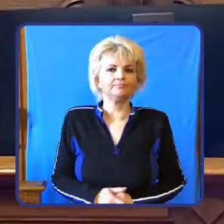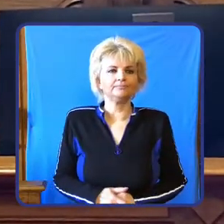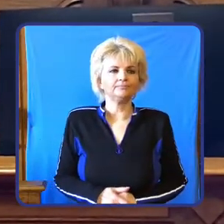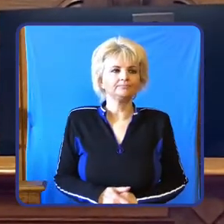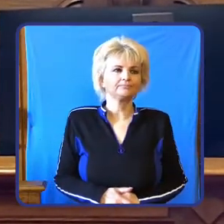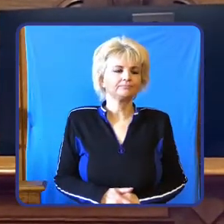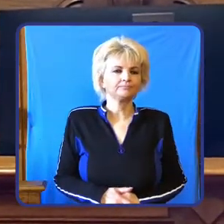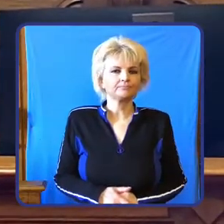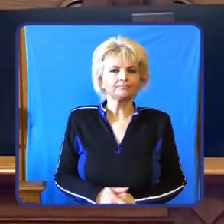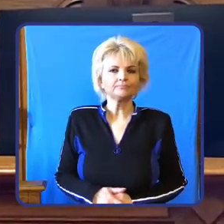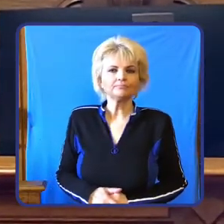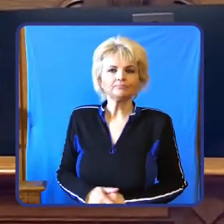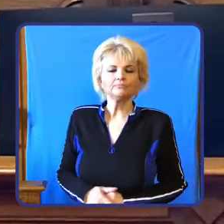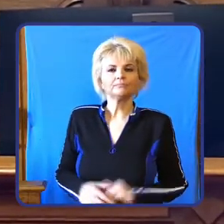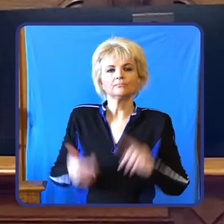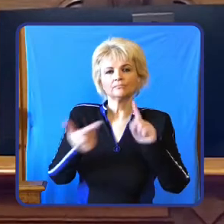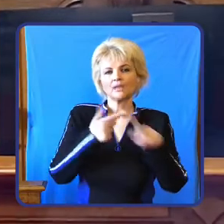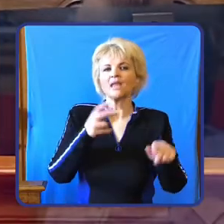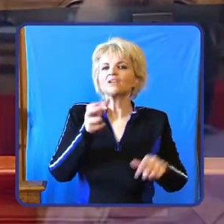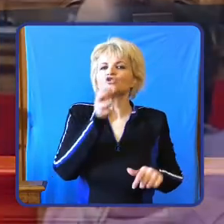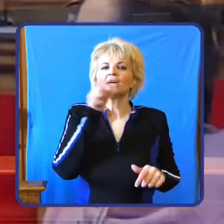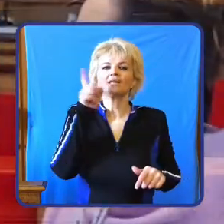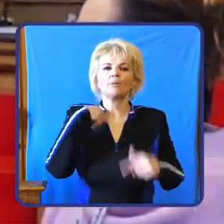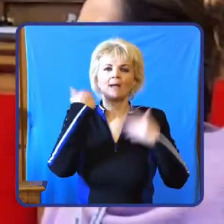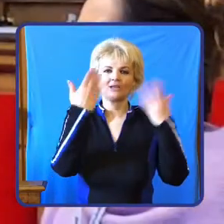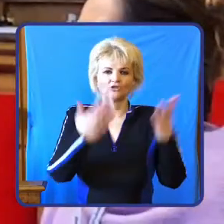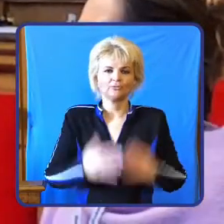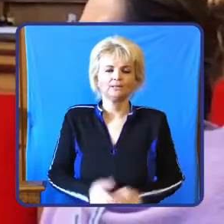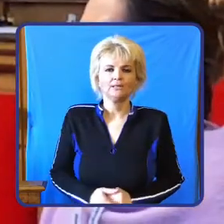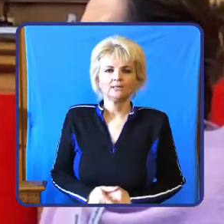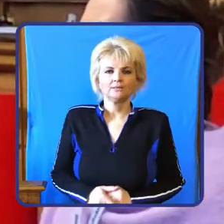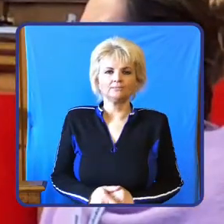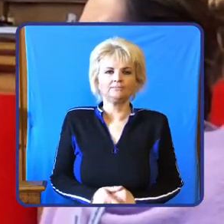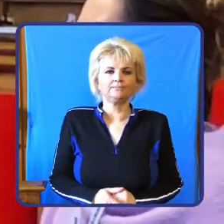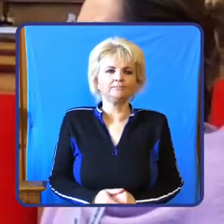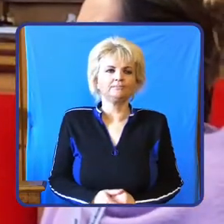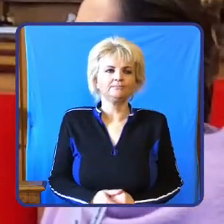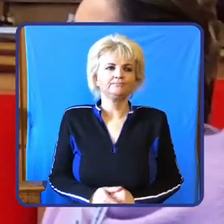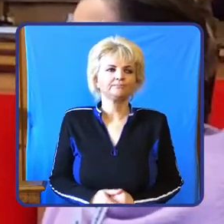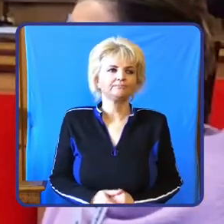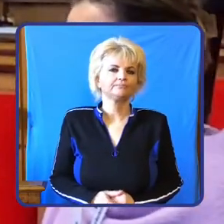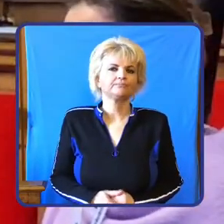Második napi rend előtti felszólásunk, Cseri Tamás képviselő parancsoljon.